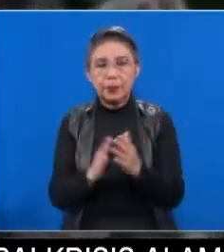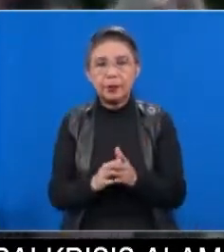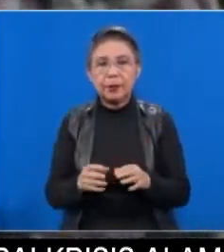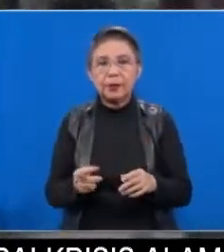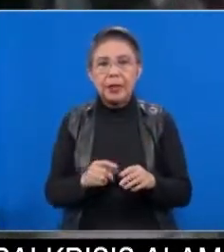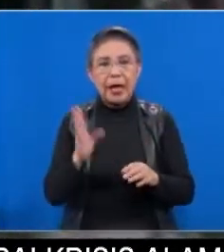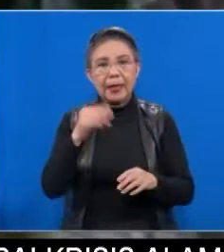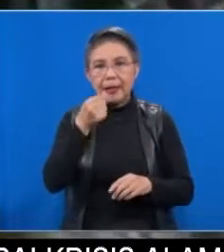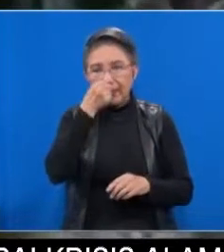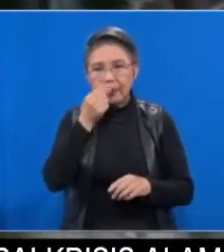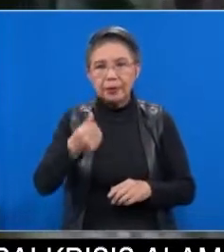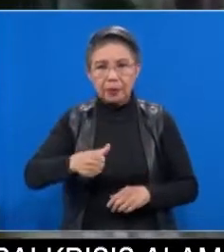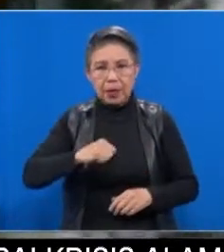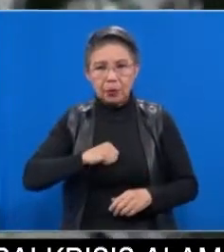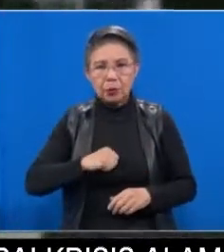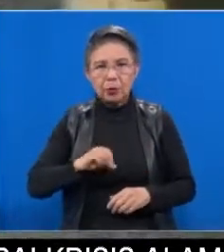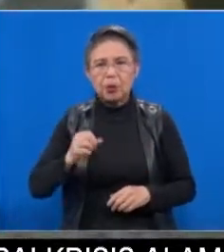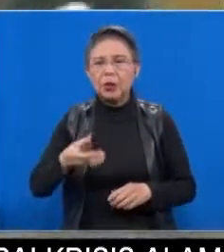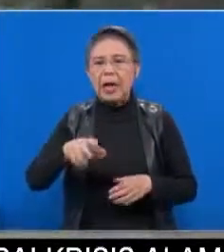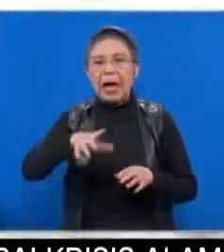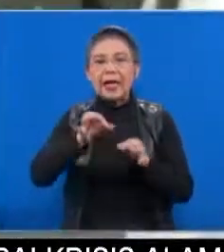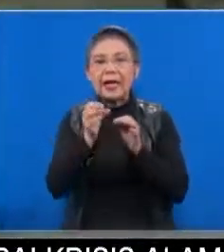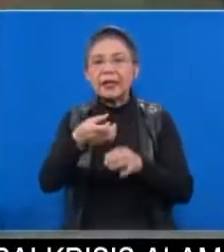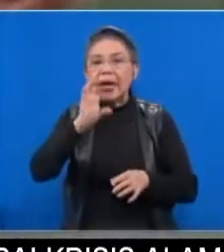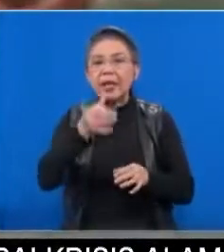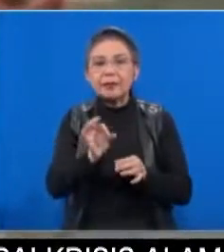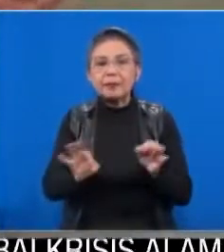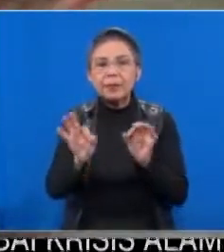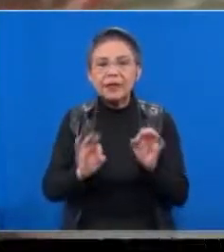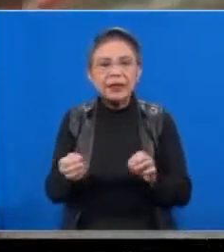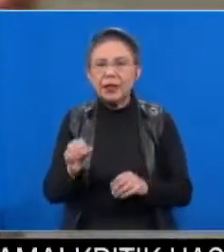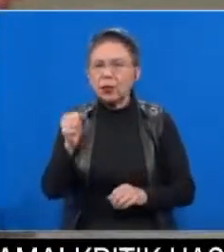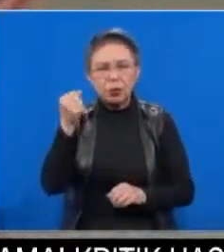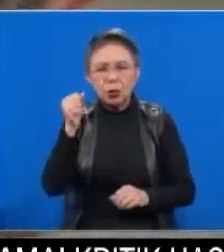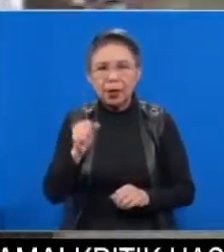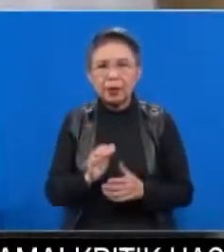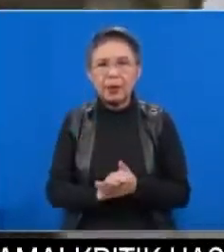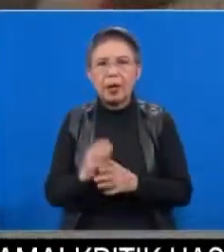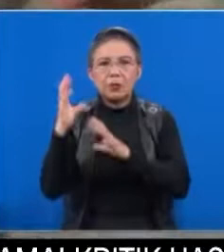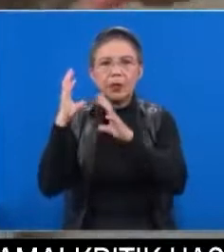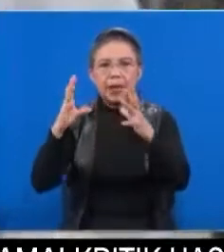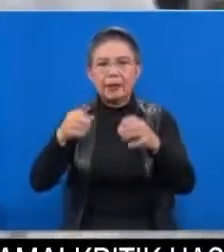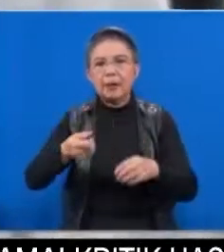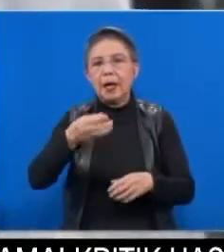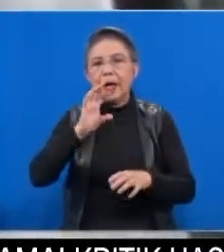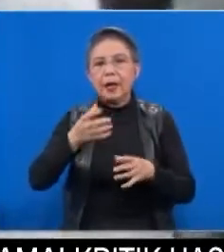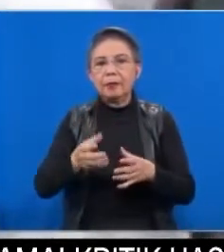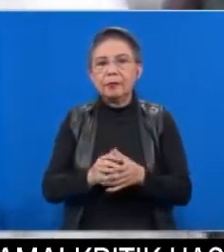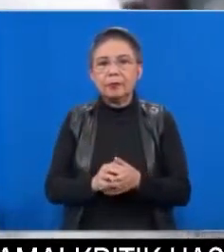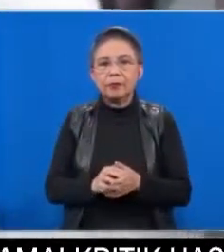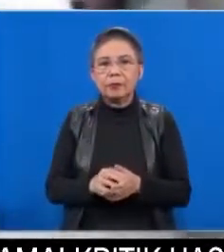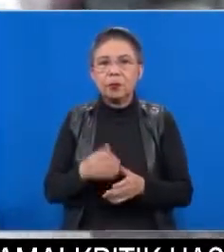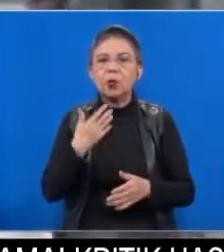pada Kamis pagi mengaku kesulitan air bersih. Mereka terpaksa membawa air bersih melewati genangan banjir. Kebutuhan apa,